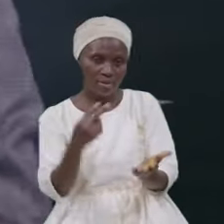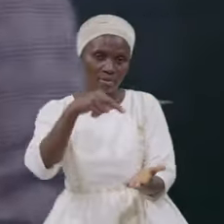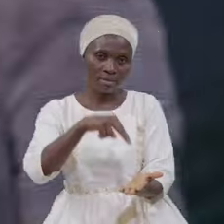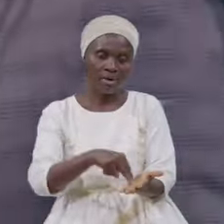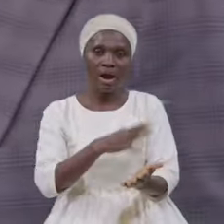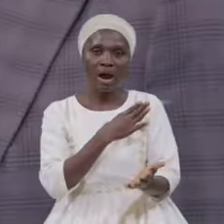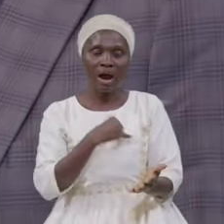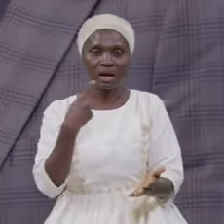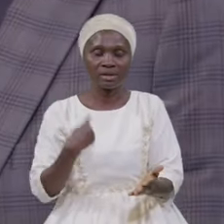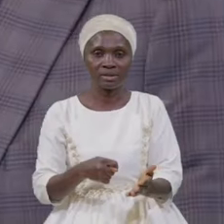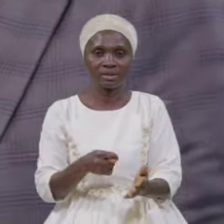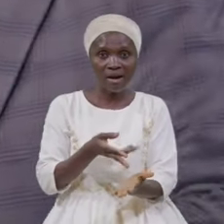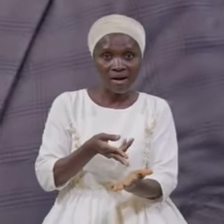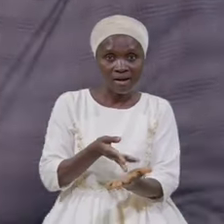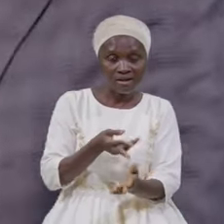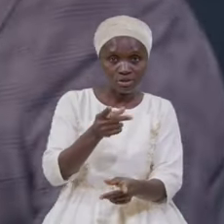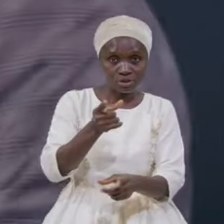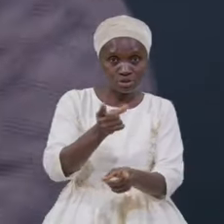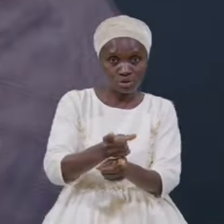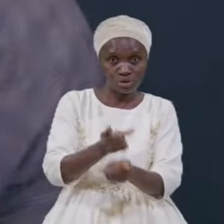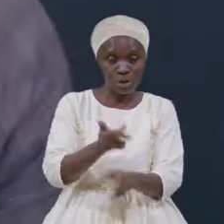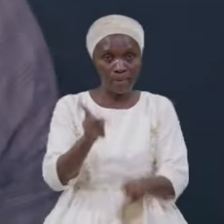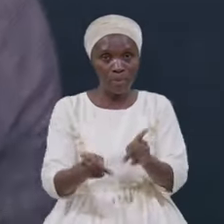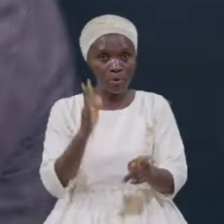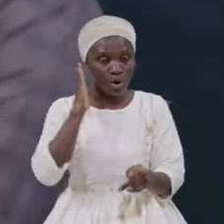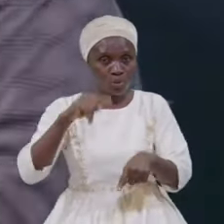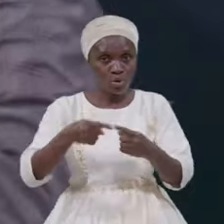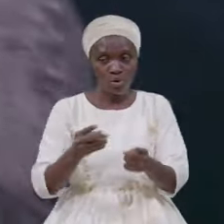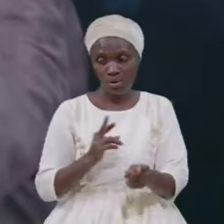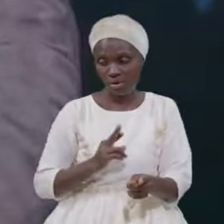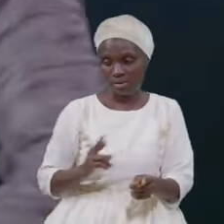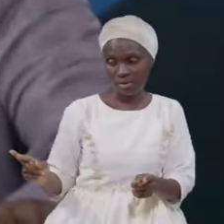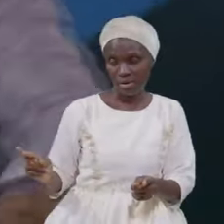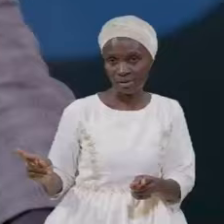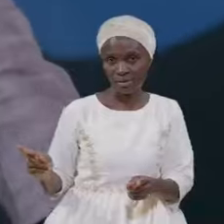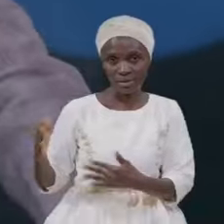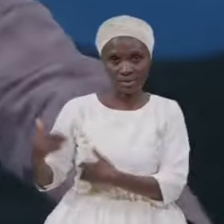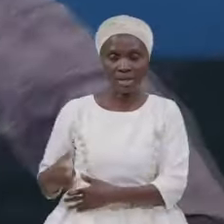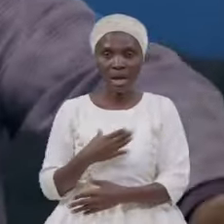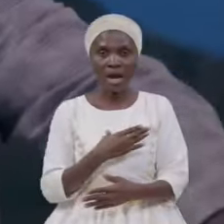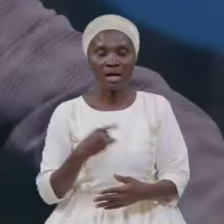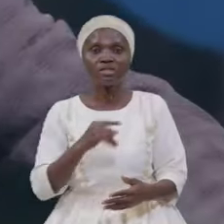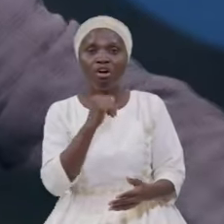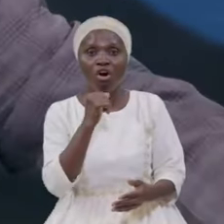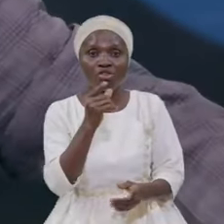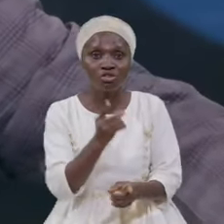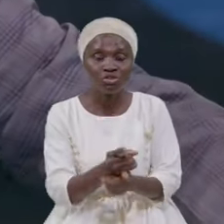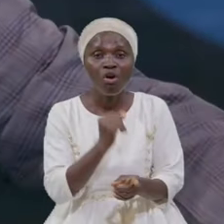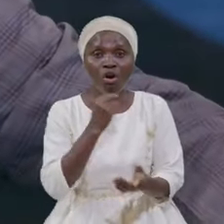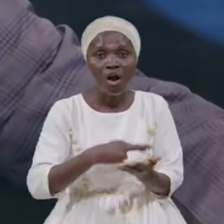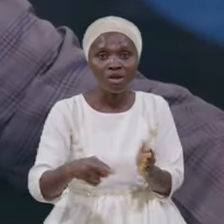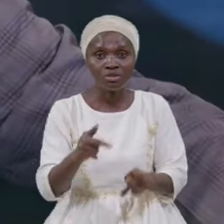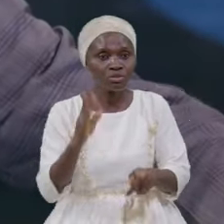injustes ressusciteront, mais ils iront à la gauche pour le jugement et pour la souffrance. Il y a donc le